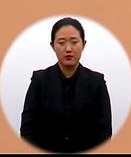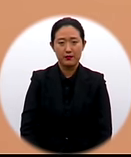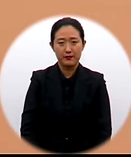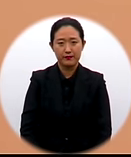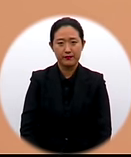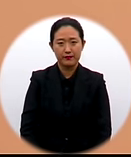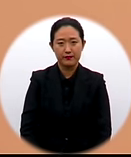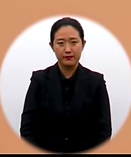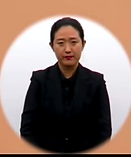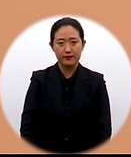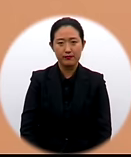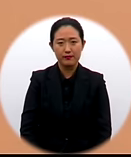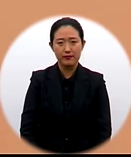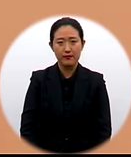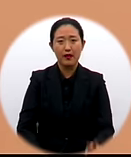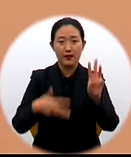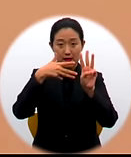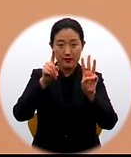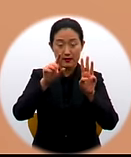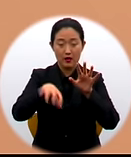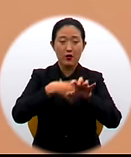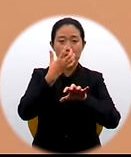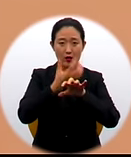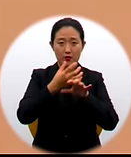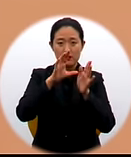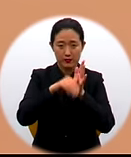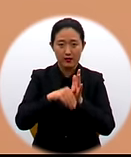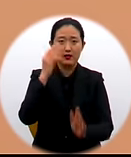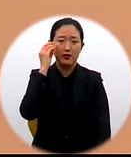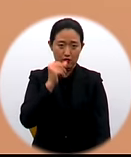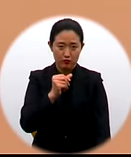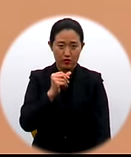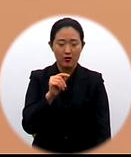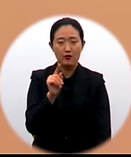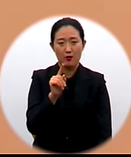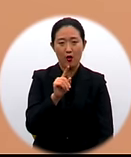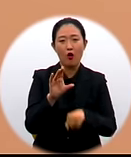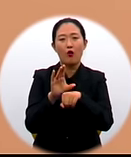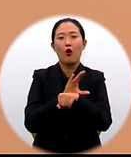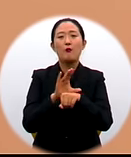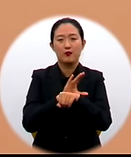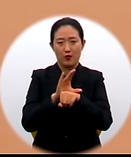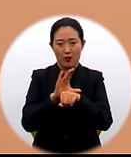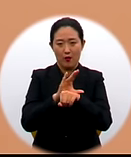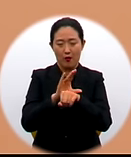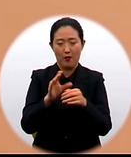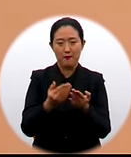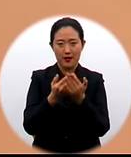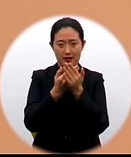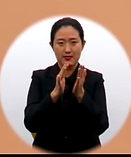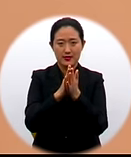향상이 일어나는 겁니다. 3차 산업혁명부터는 우리에게도 매우 익숙한 산업혁명입니다. 왜냐하면 이건 컴퓨터의 발달로 이루어진